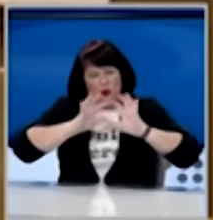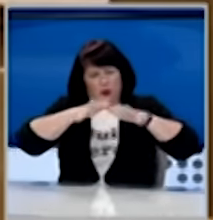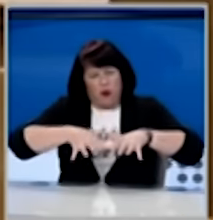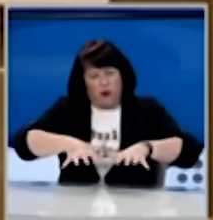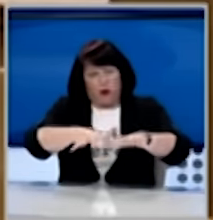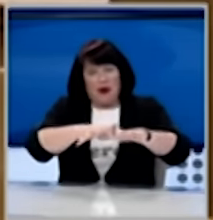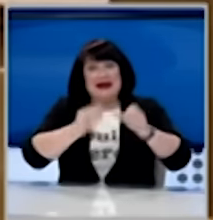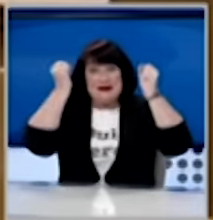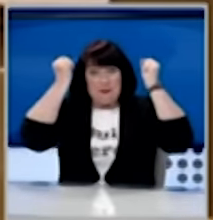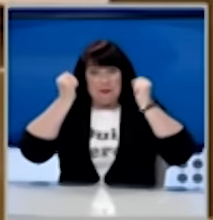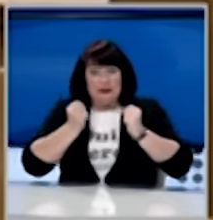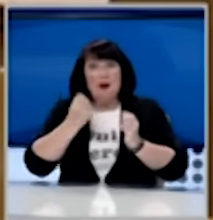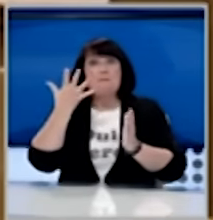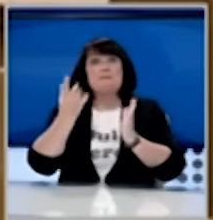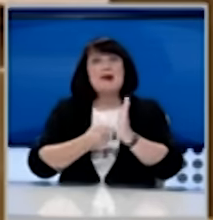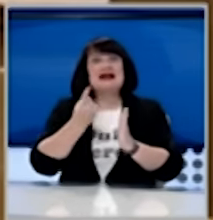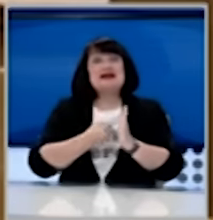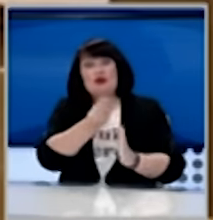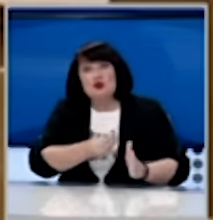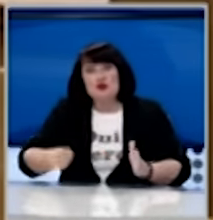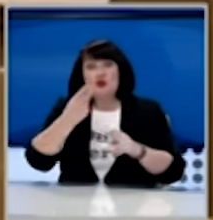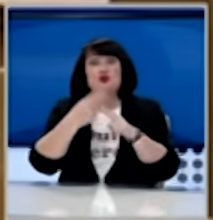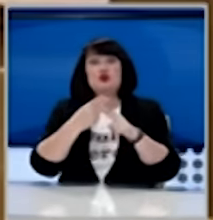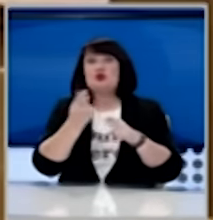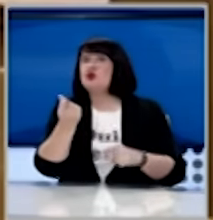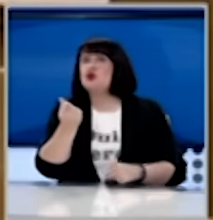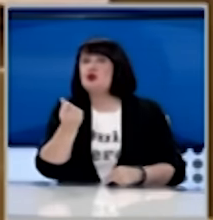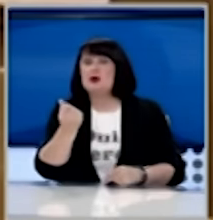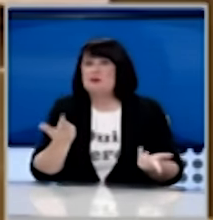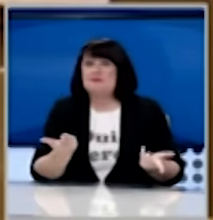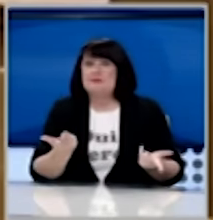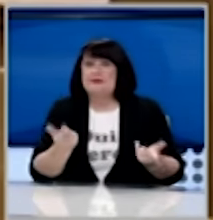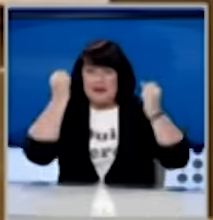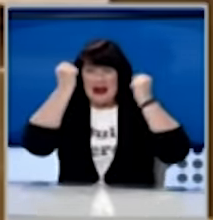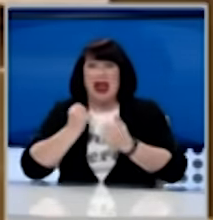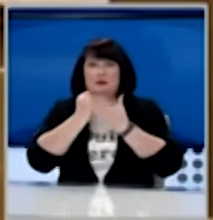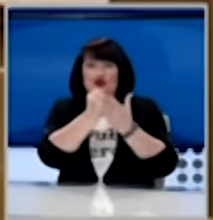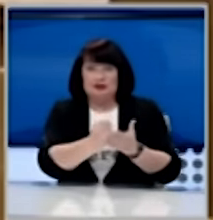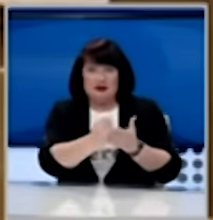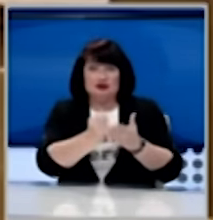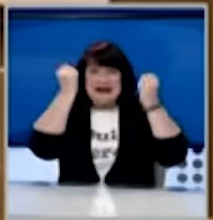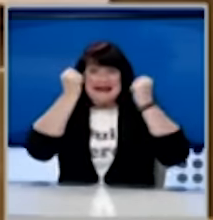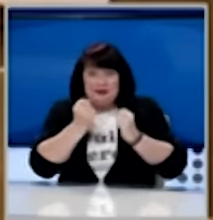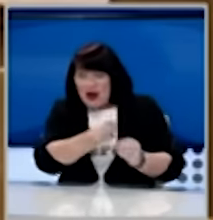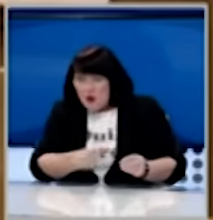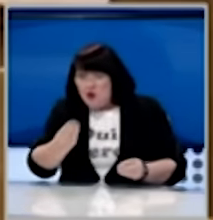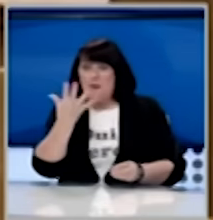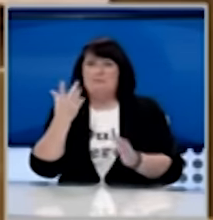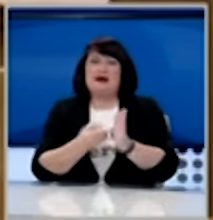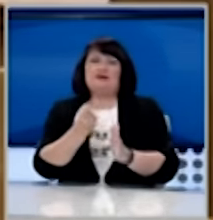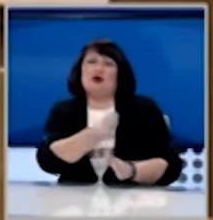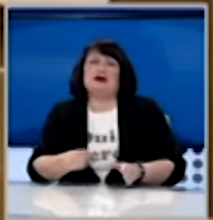ζημιές έως και πενταπλάσιες σε αξία σε σχέση με την αποζημίωση που τους δίνεται εκατοντάδες